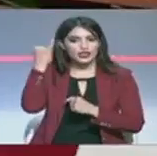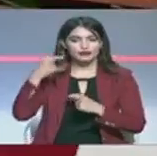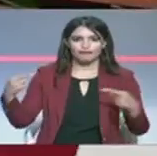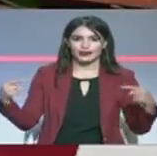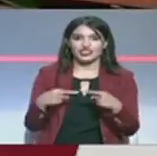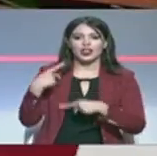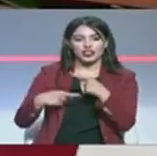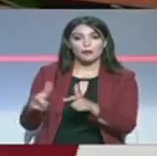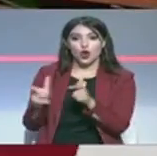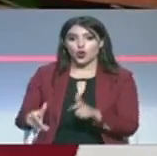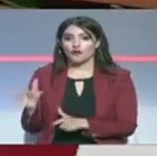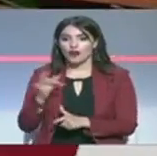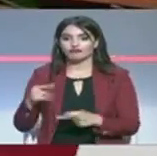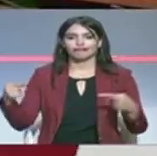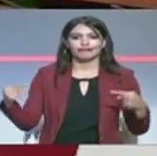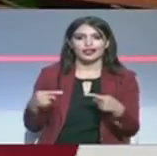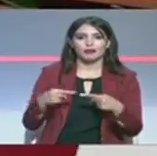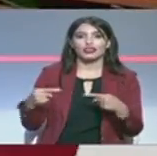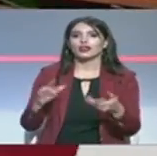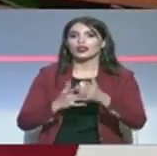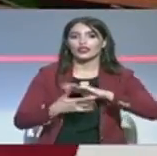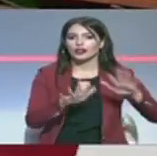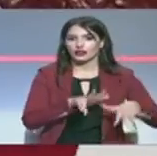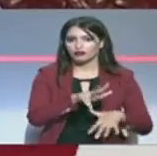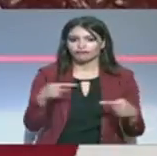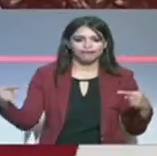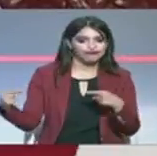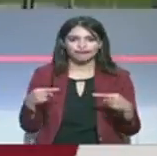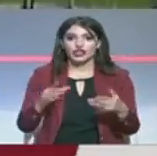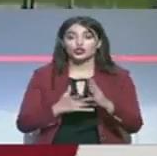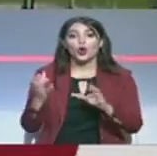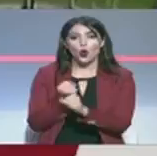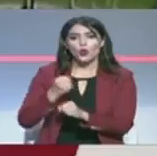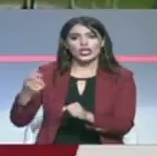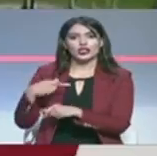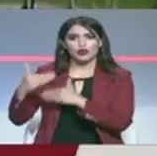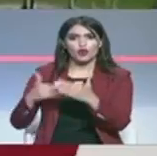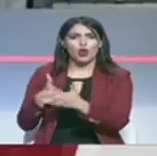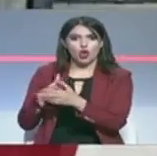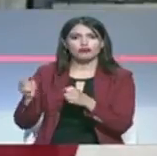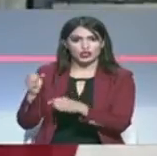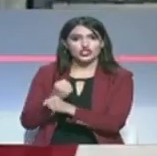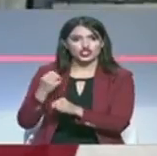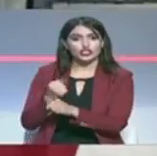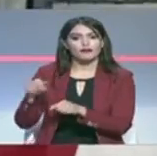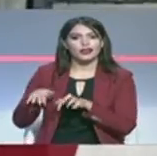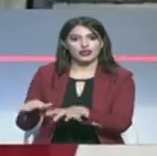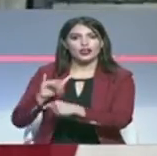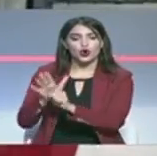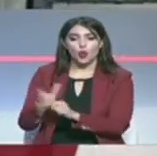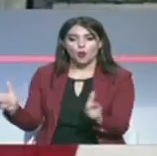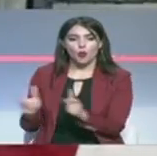الحكومي وتأكد أن عمرها لن يكون طويلا على الرغم من نجاحها النسبي في التصدي لجائحة كورونا